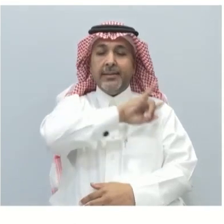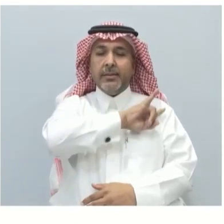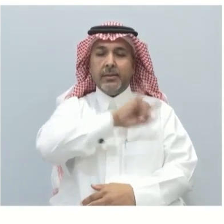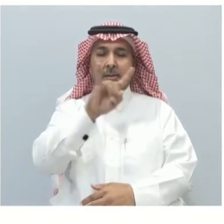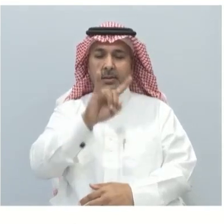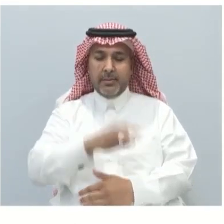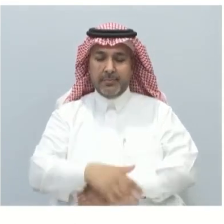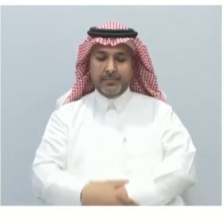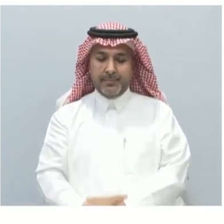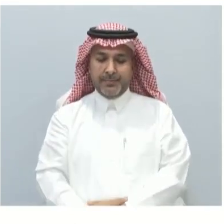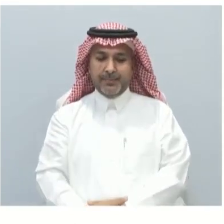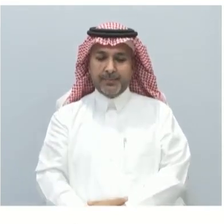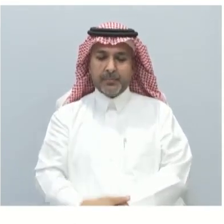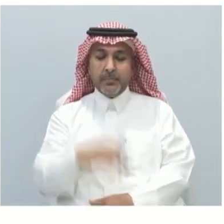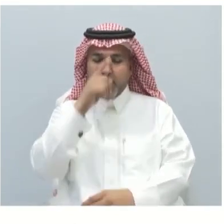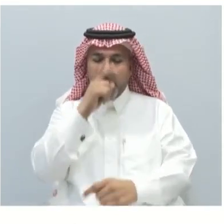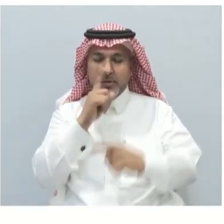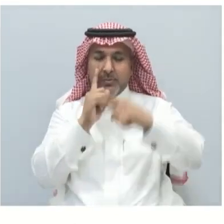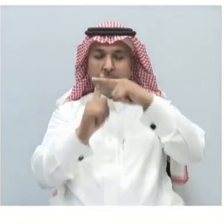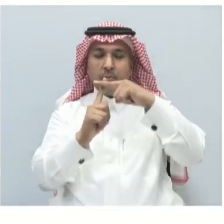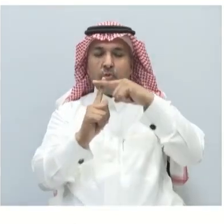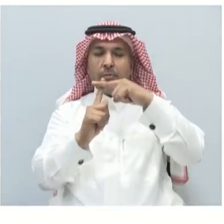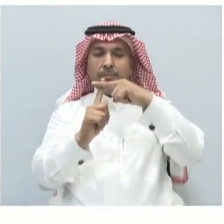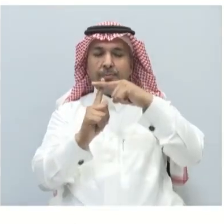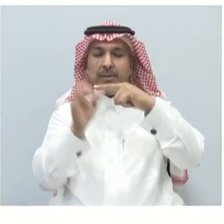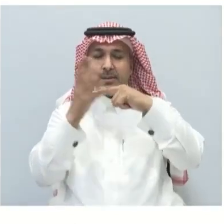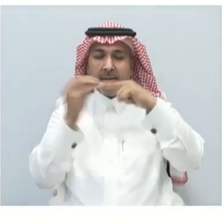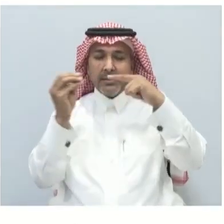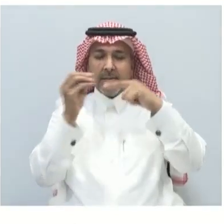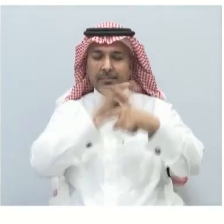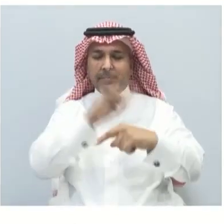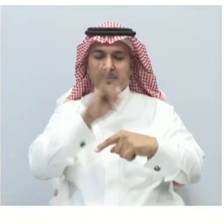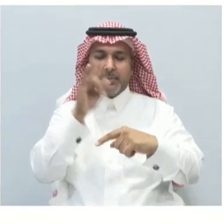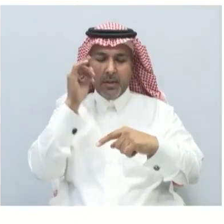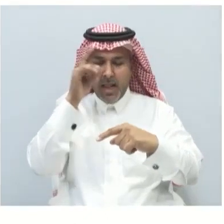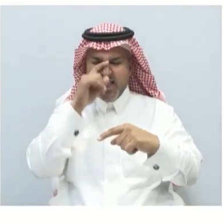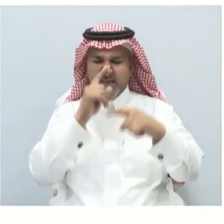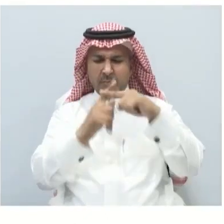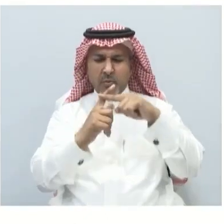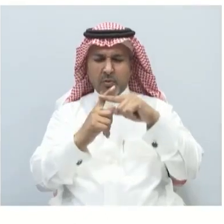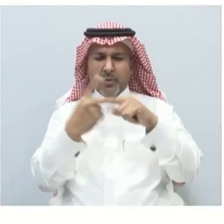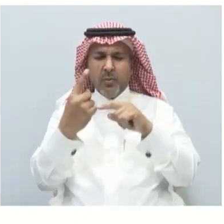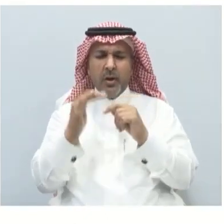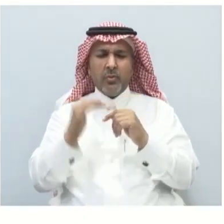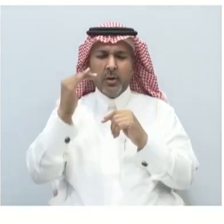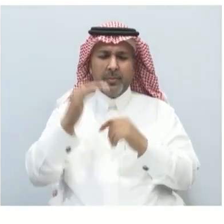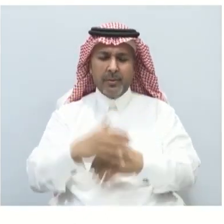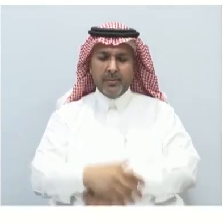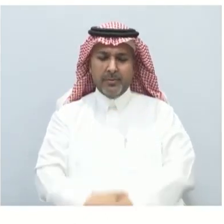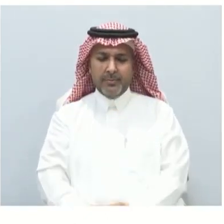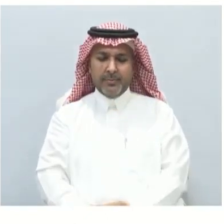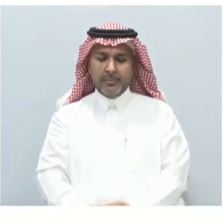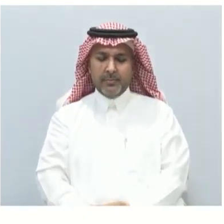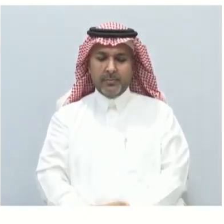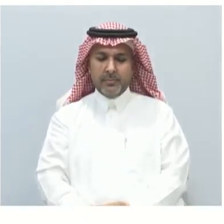وانه لازم يصير عدد موجب يعني ما يكون الاساس سالب اذا لابد ان البي تكون اكبر من صفر والبي لا تساوي